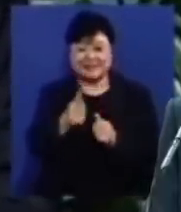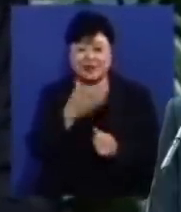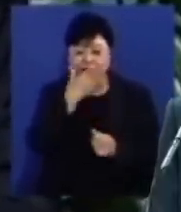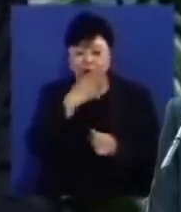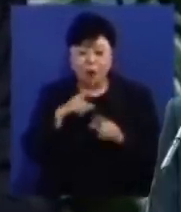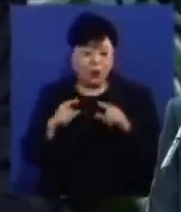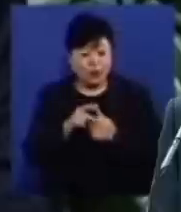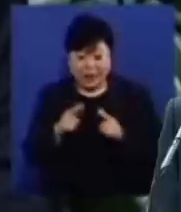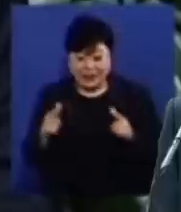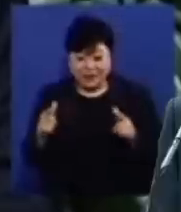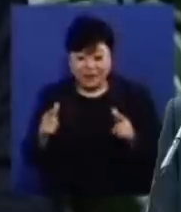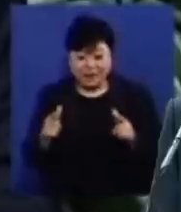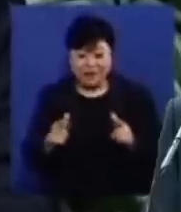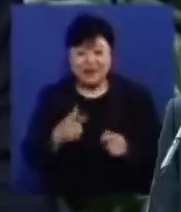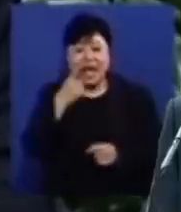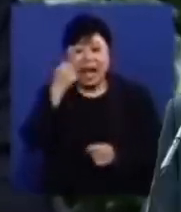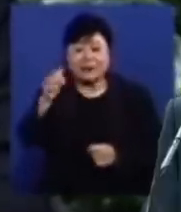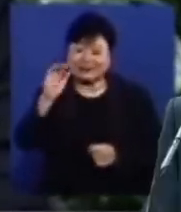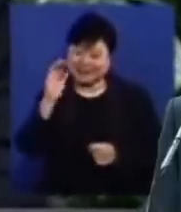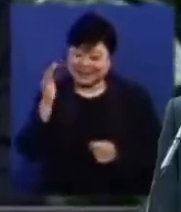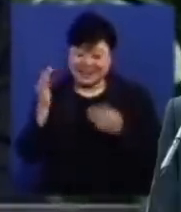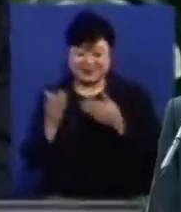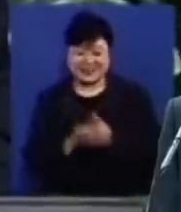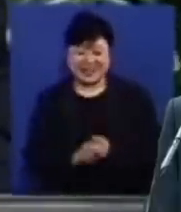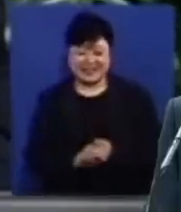보통 하나님이 아니라 우리 아버지가 되시고